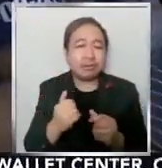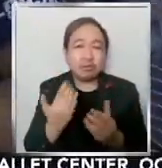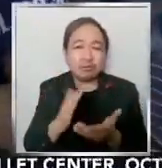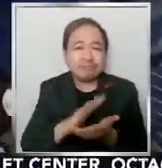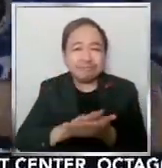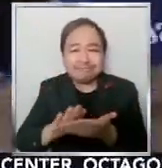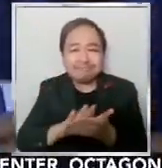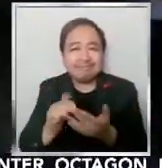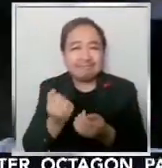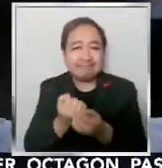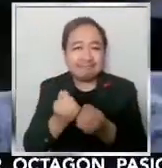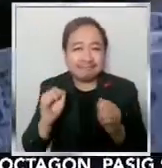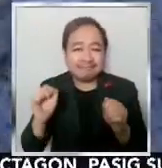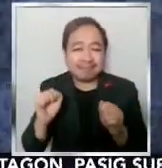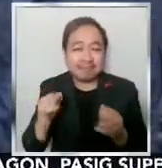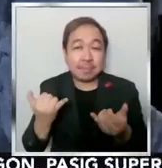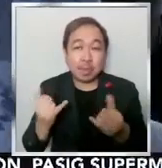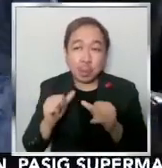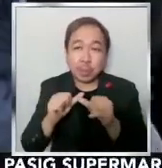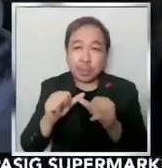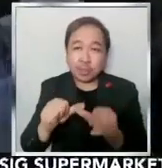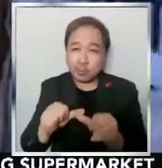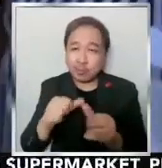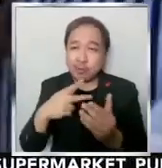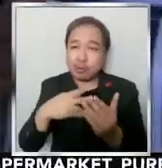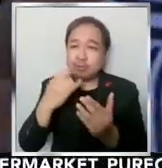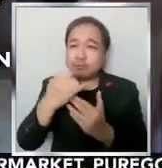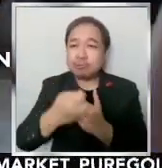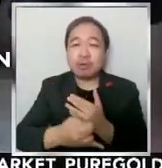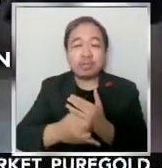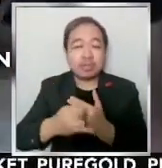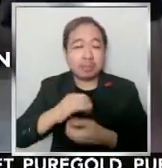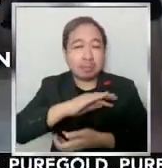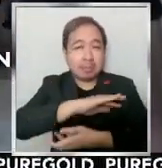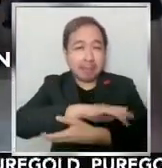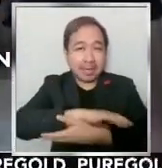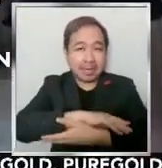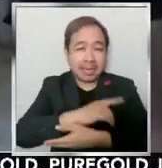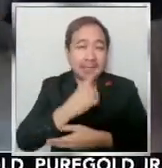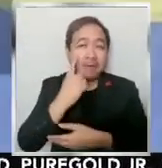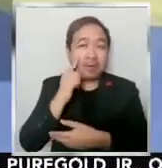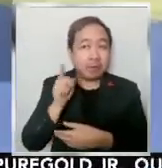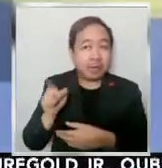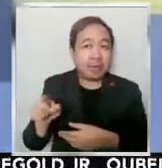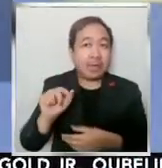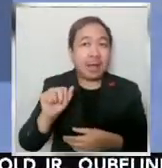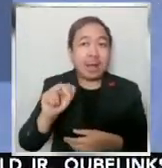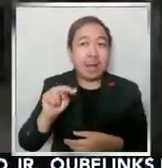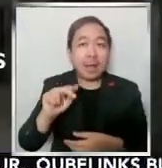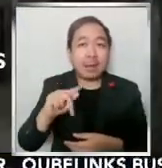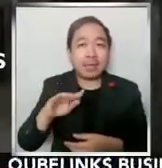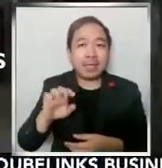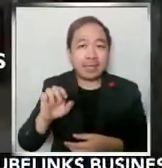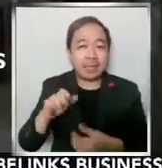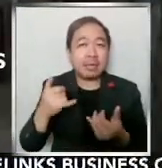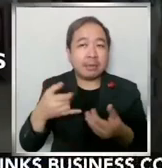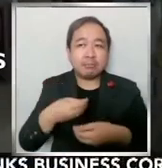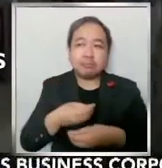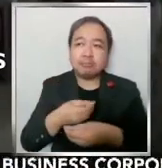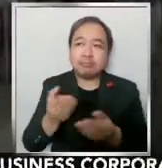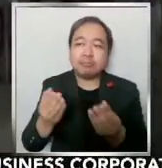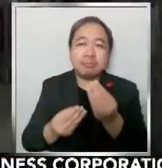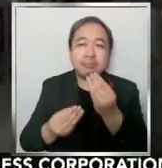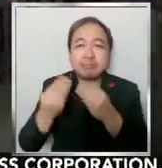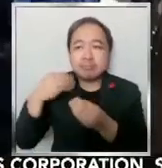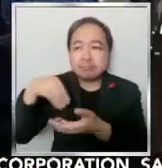Operation Bayanihan ng GMA Kapuso Foundation sa Antique, naghatid naman tayo ng relief goods sa 1,000